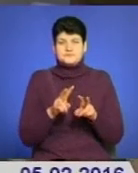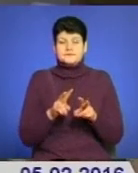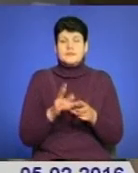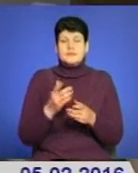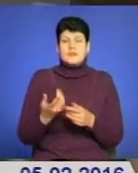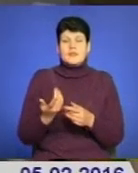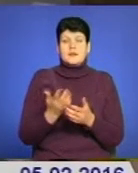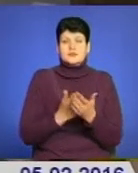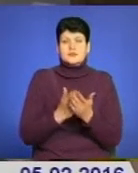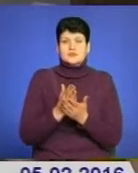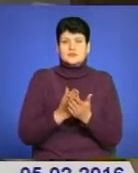блокпості Лисичанськ-Горськ,